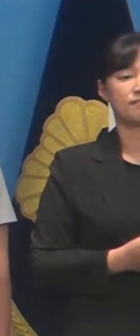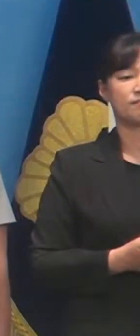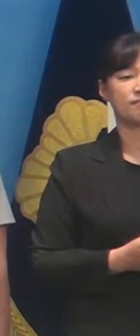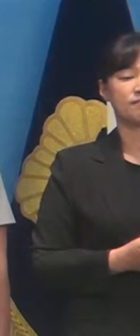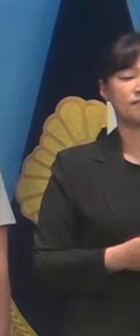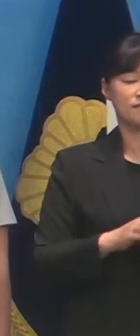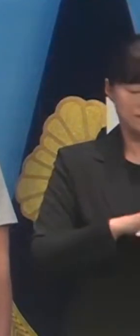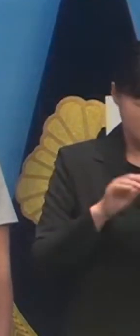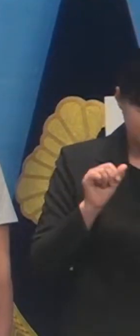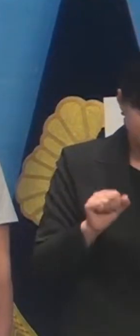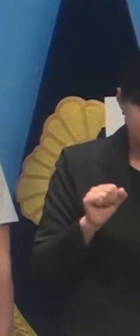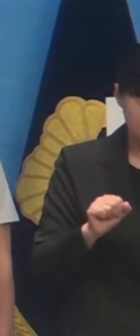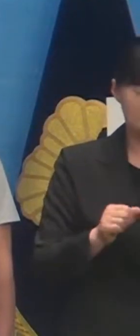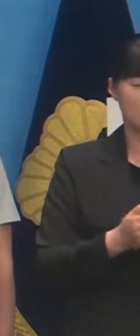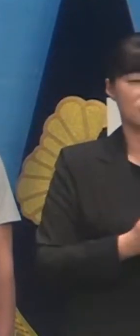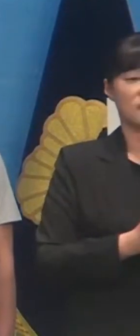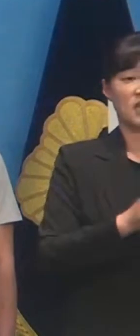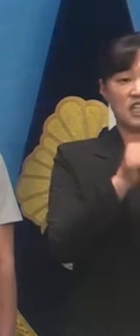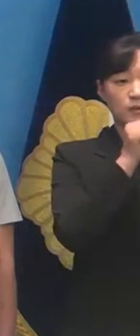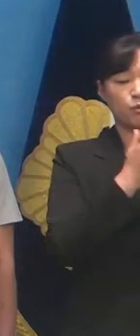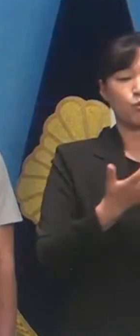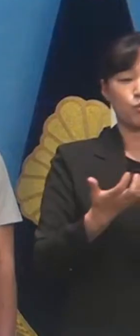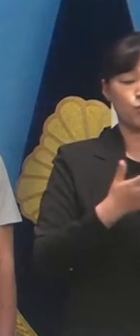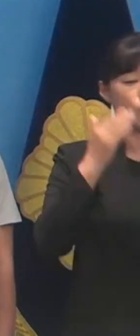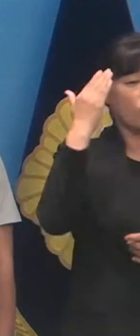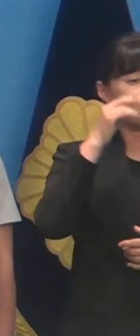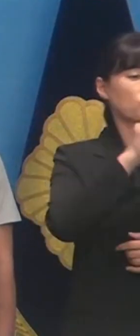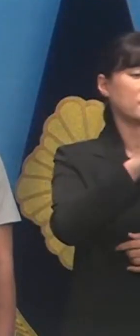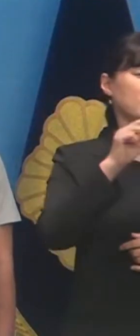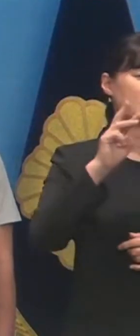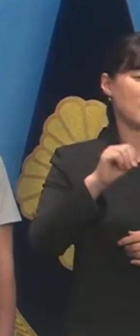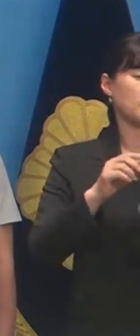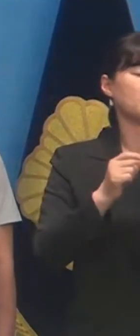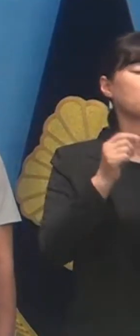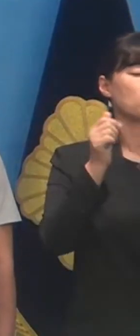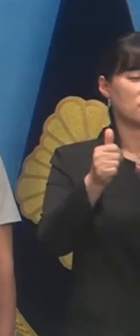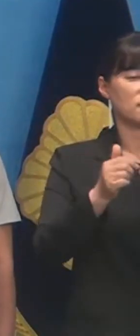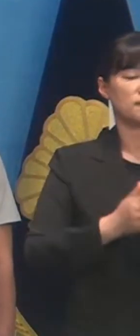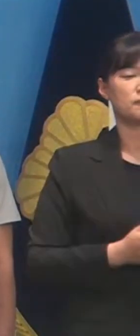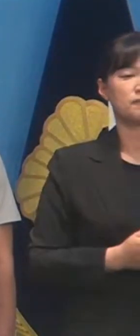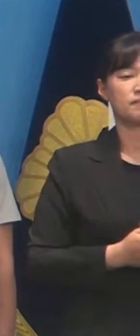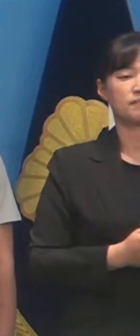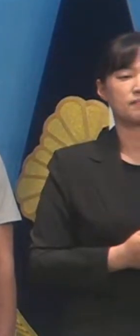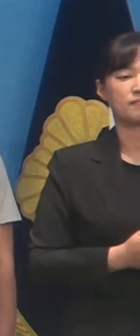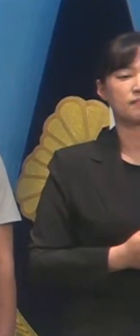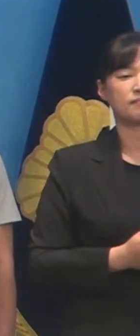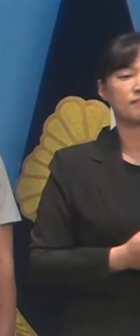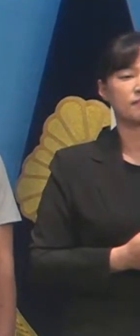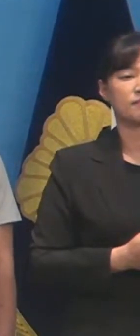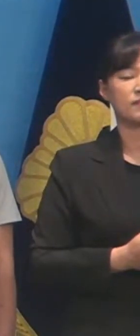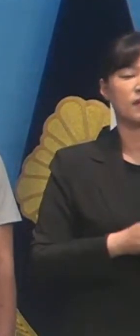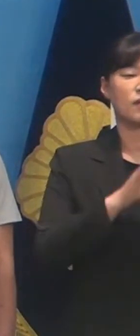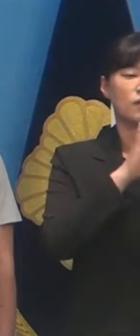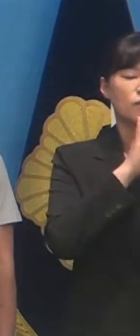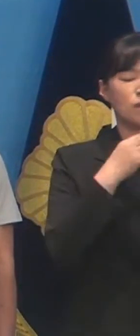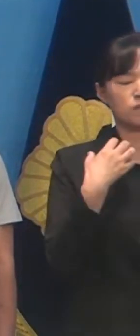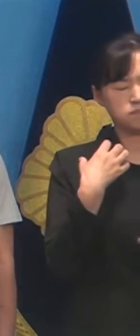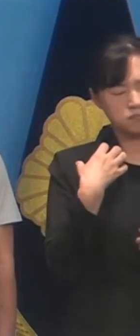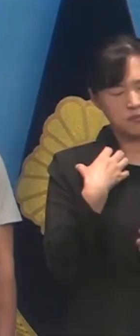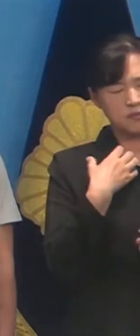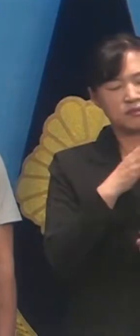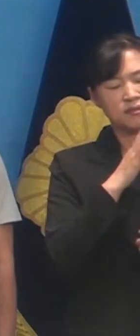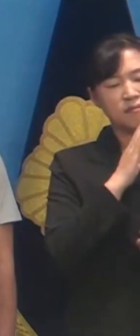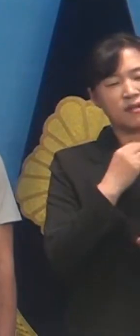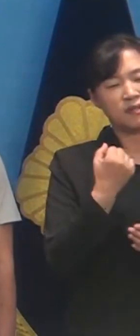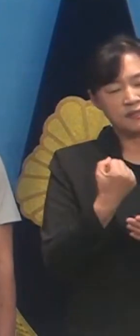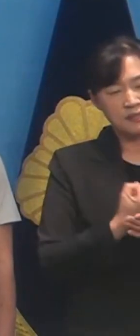네, 안녕하십니까. 금속노조 한국체인지부 지부장 안규백입니다. 참 무겁고